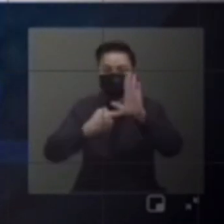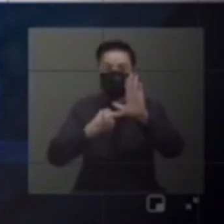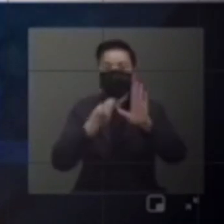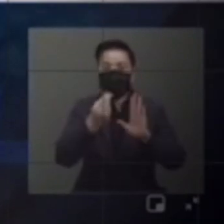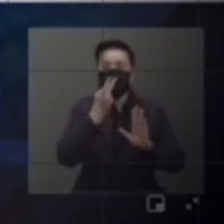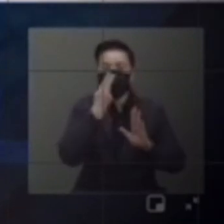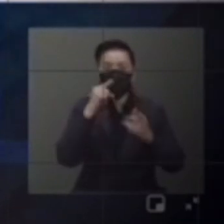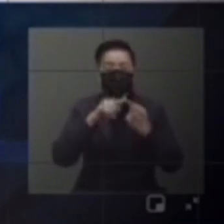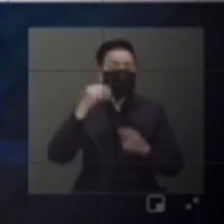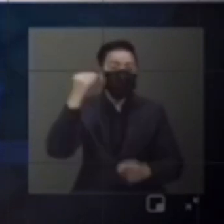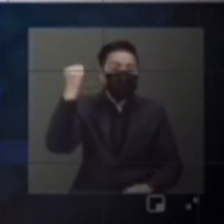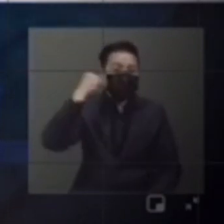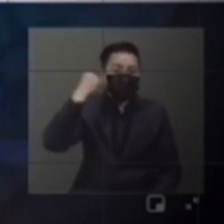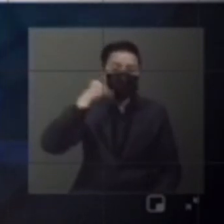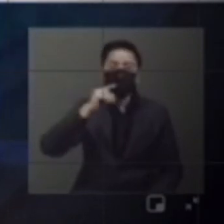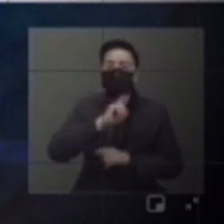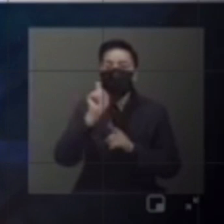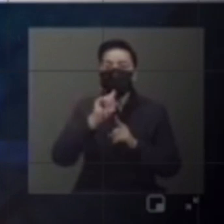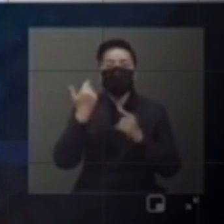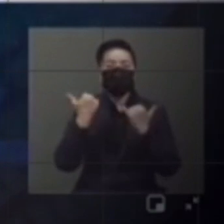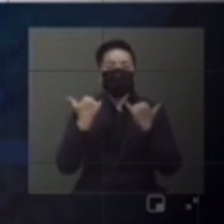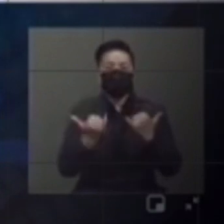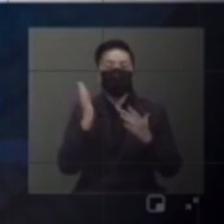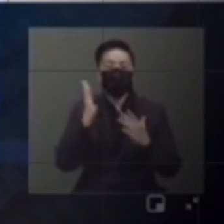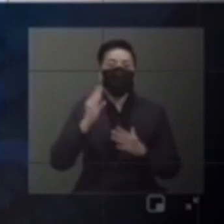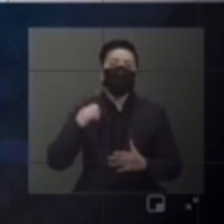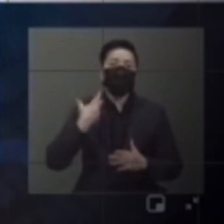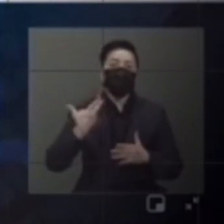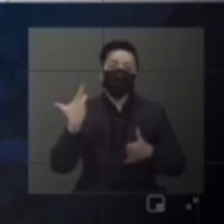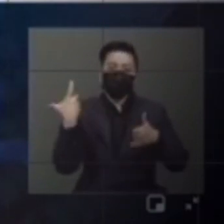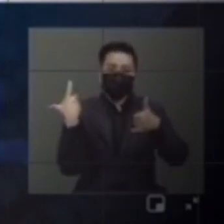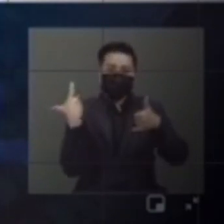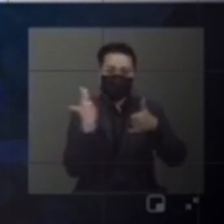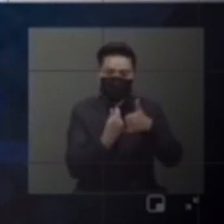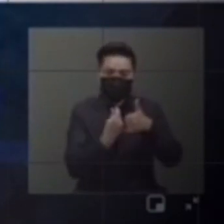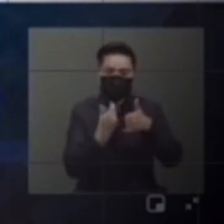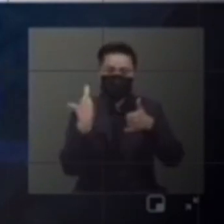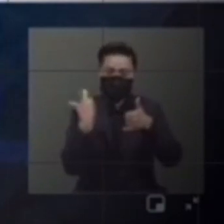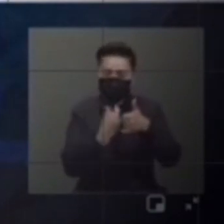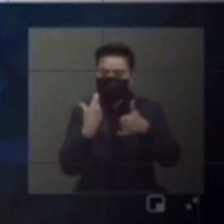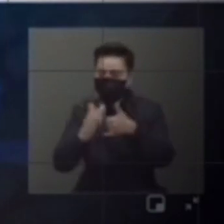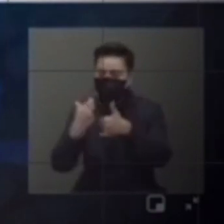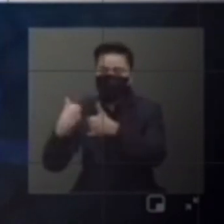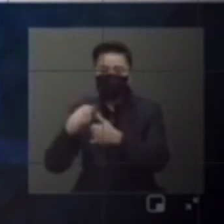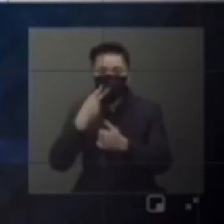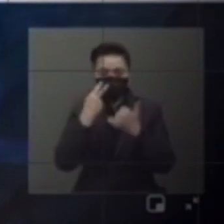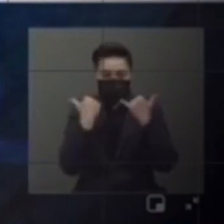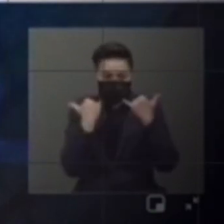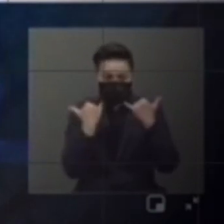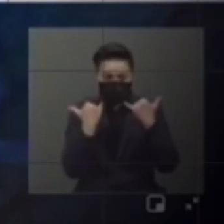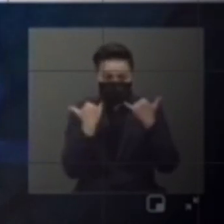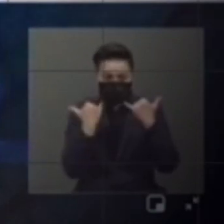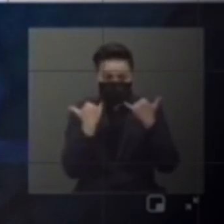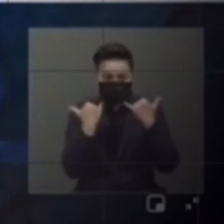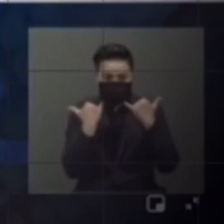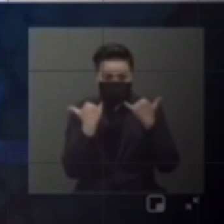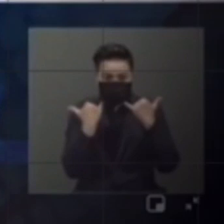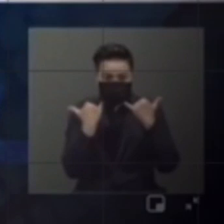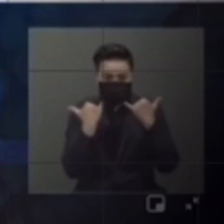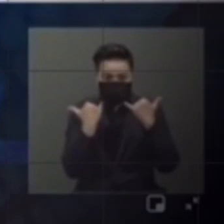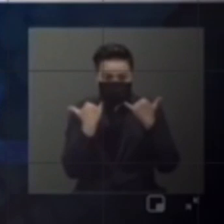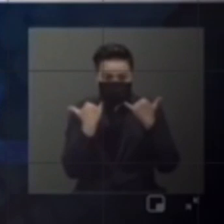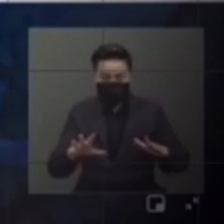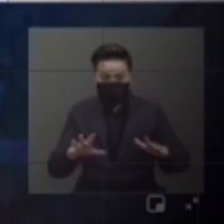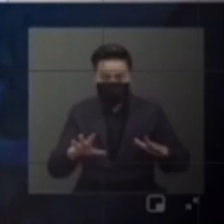มกันในทุกๆวันก็คือเป็นยอดของการฉีดวัคซีนนะคะวันนี้จะเห็นว่ามีพี่น้องประชาชน